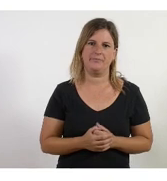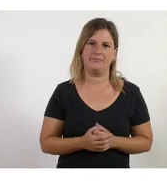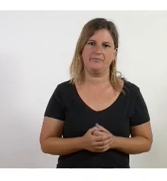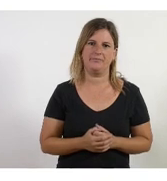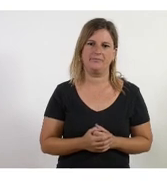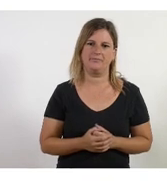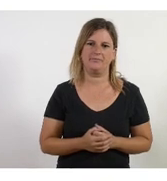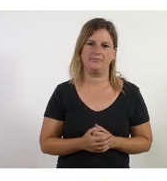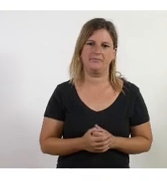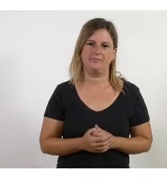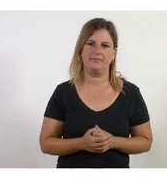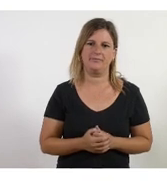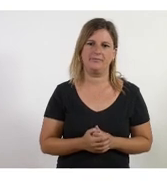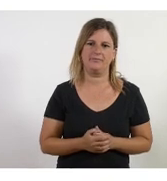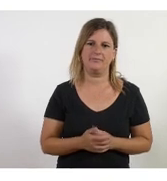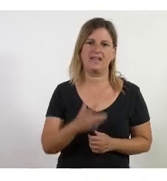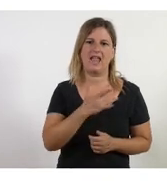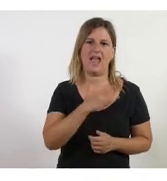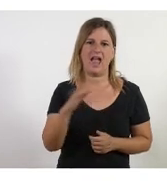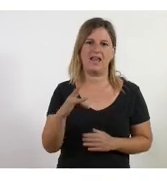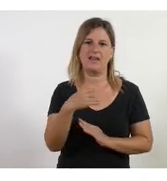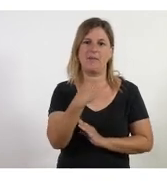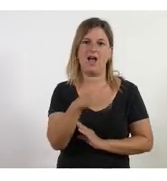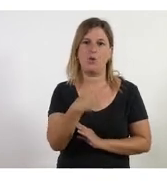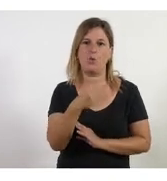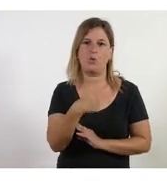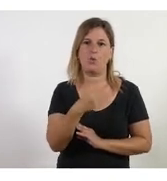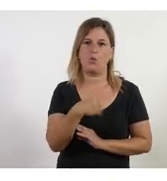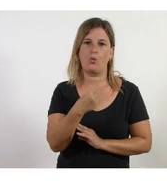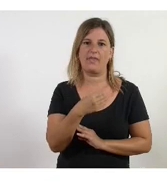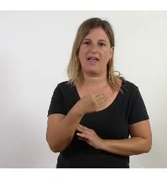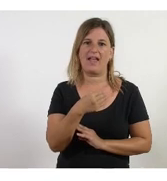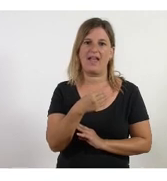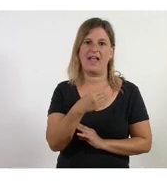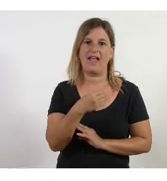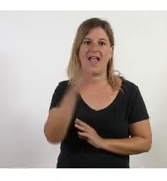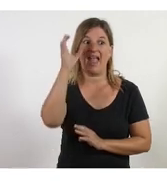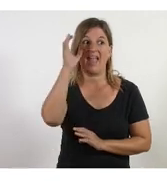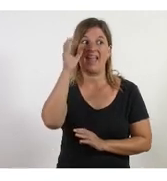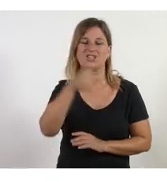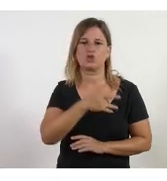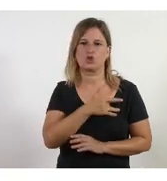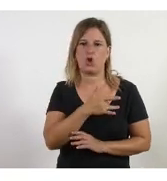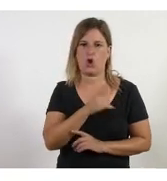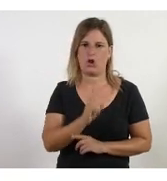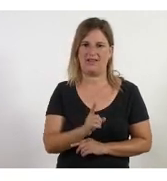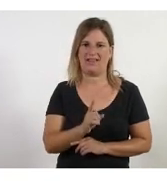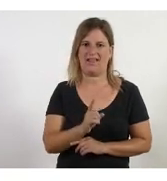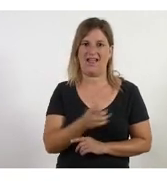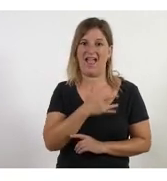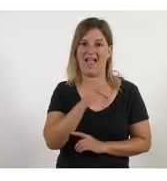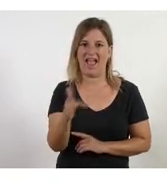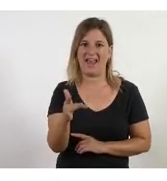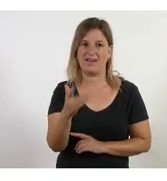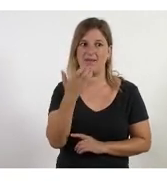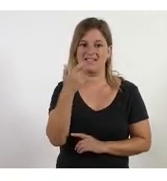Doncs mira, l'ànima es cuida escoltant-la i l'ànima ens diu si